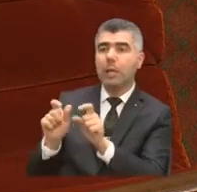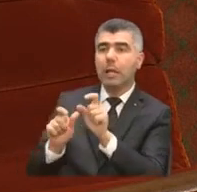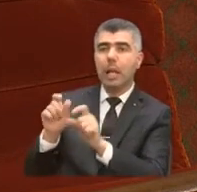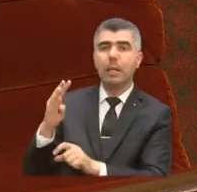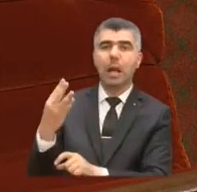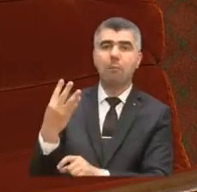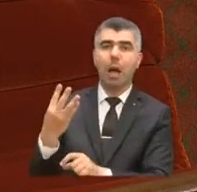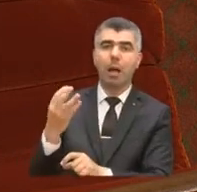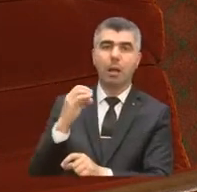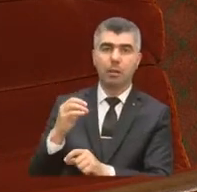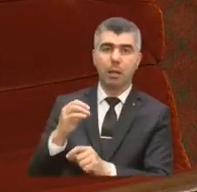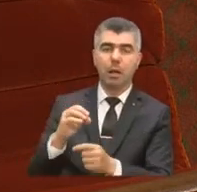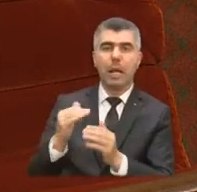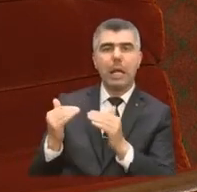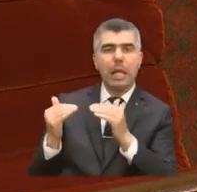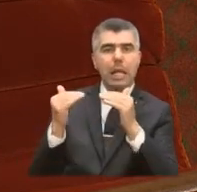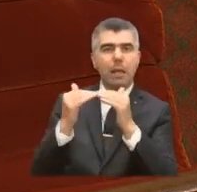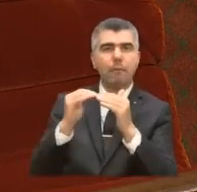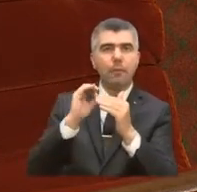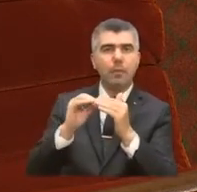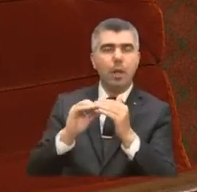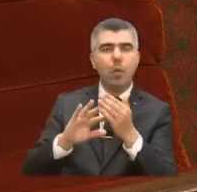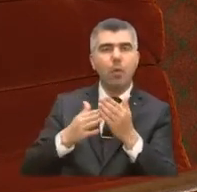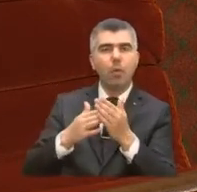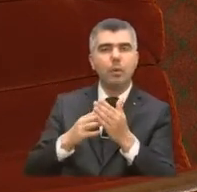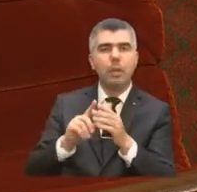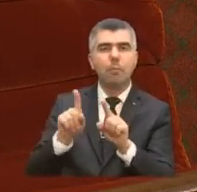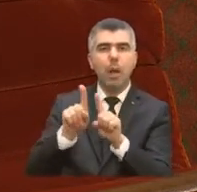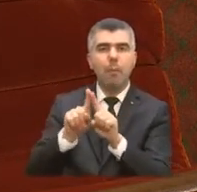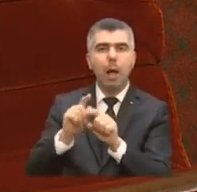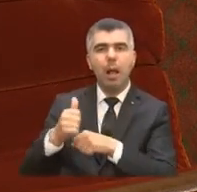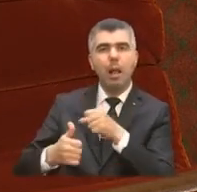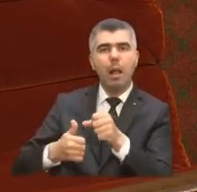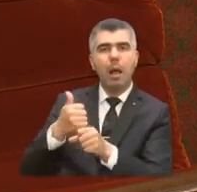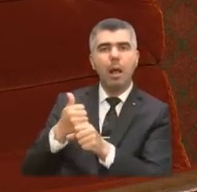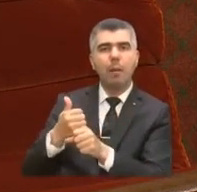اثمنه تتوازي او تقل نسبيا تلك المسجله السنه الماضيه. وشكرا.